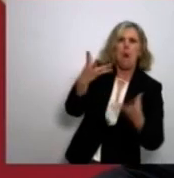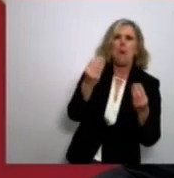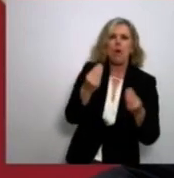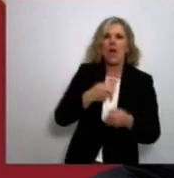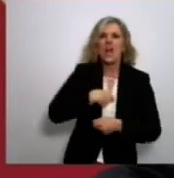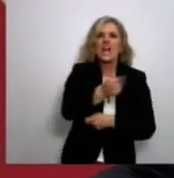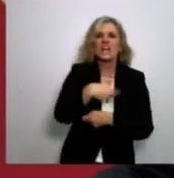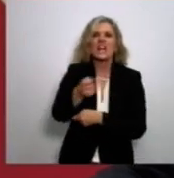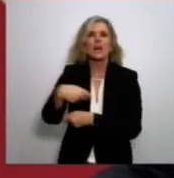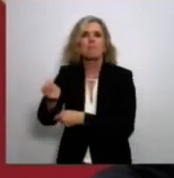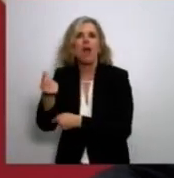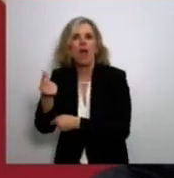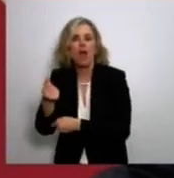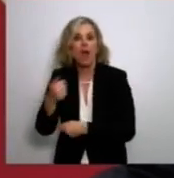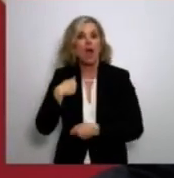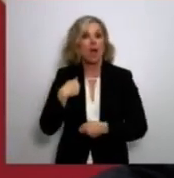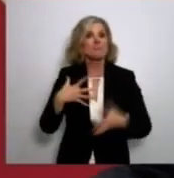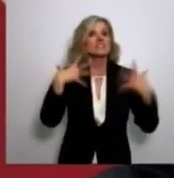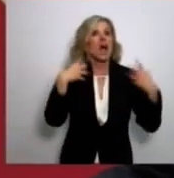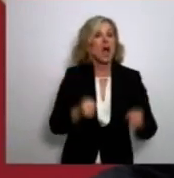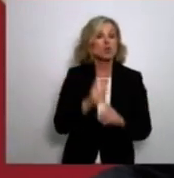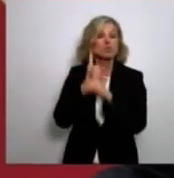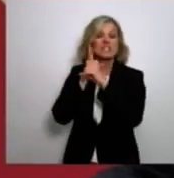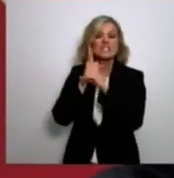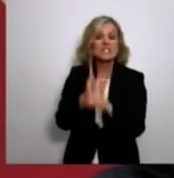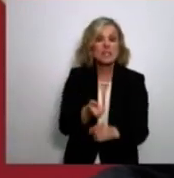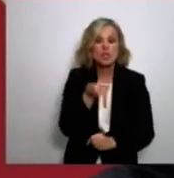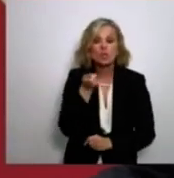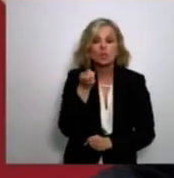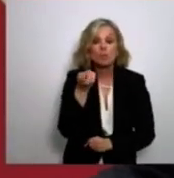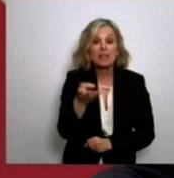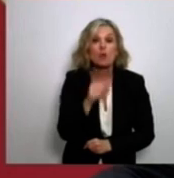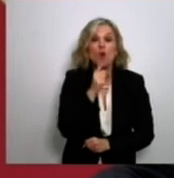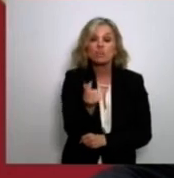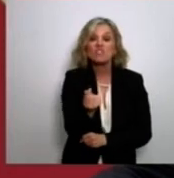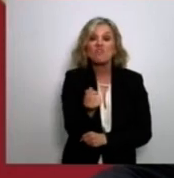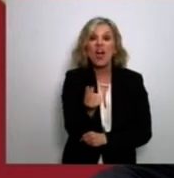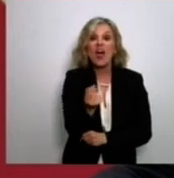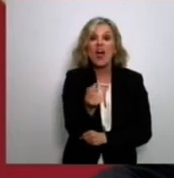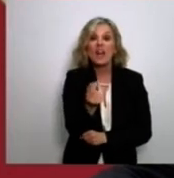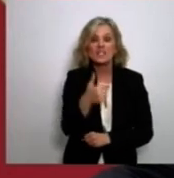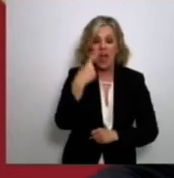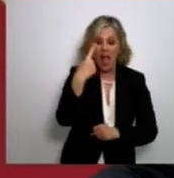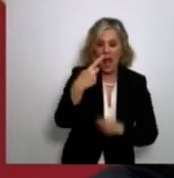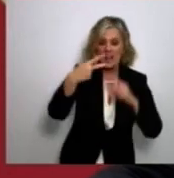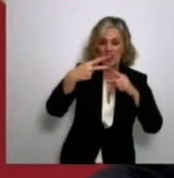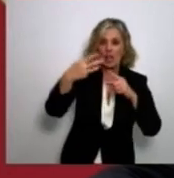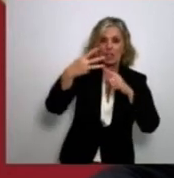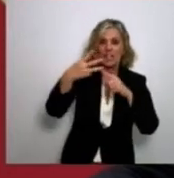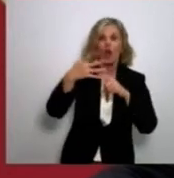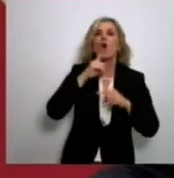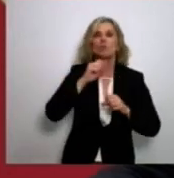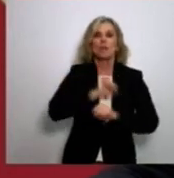Τα ψηφοδέλτιά μας είναι μετρημένα βόλια. Και χρησιμοποιώ τη λέξη βόλια, γιατί θέλω να παραπέμπω στο Μεσολόγγι, στο